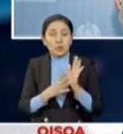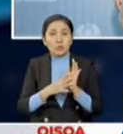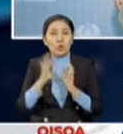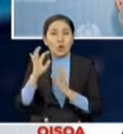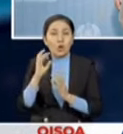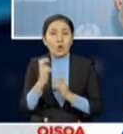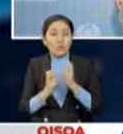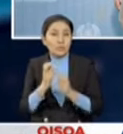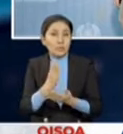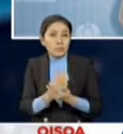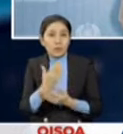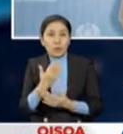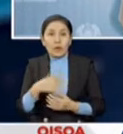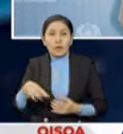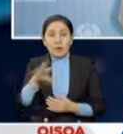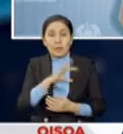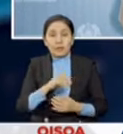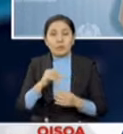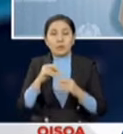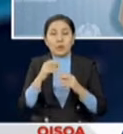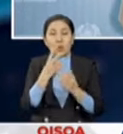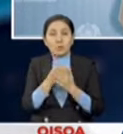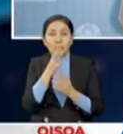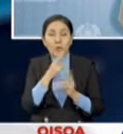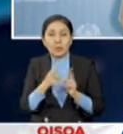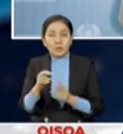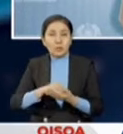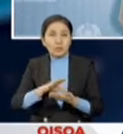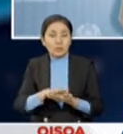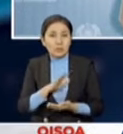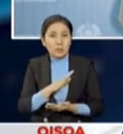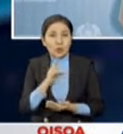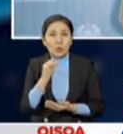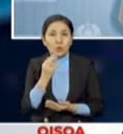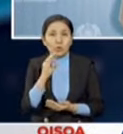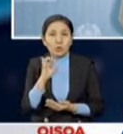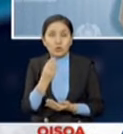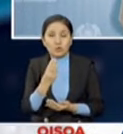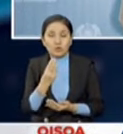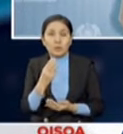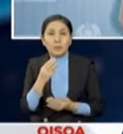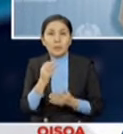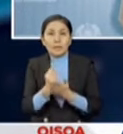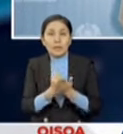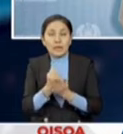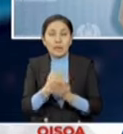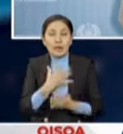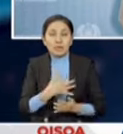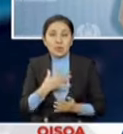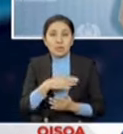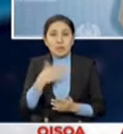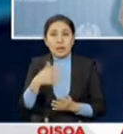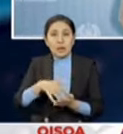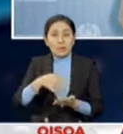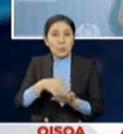valfram zaxiralari hisobga olingan hamda ularning ba'zilari o'z vaqtida o'zlashtirilgan. Qo'ytosh va Ingichka konlari zaxiralarining asosiy qismi